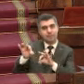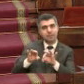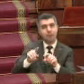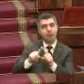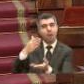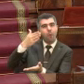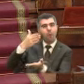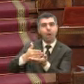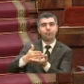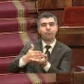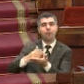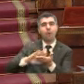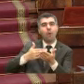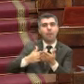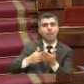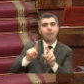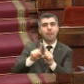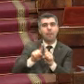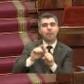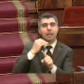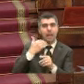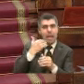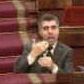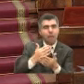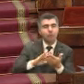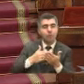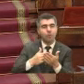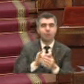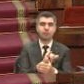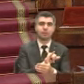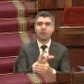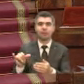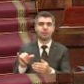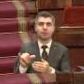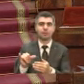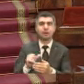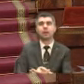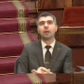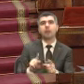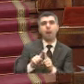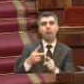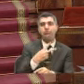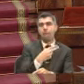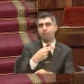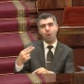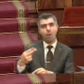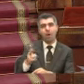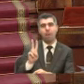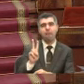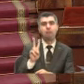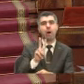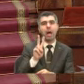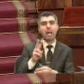مع التصرفات الرعناء التي تشوش على هذه المحطة، وهي المنع ديال المخيمات في آخر